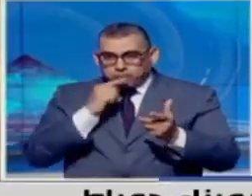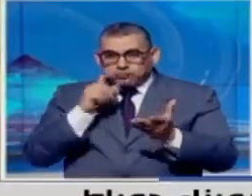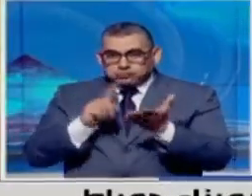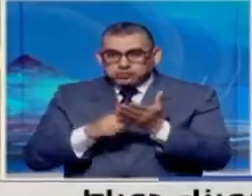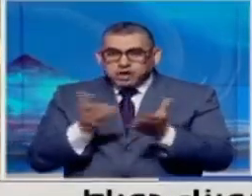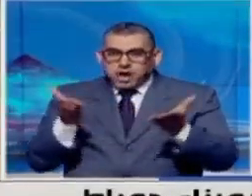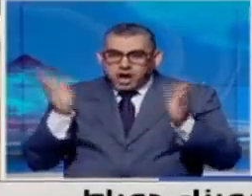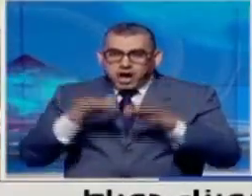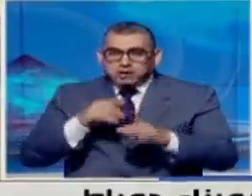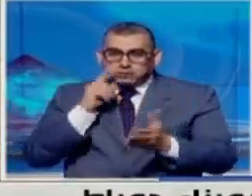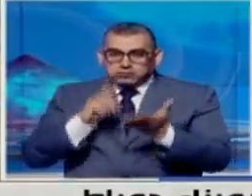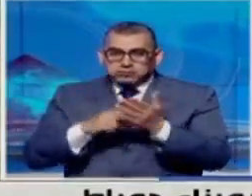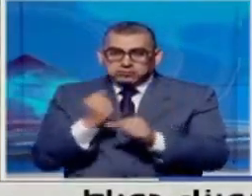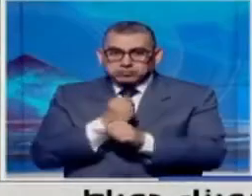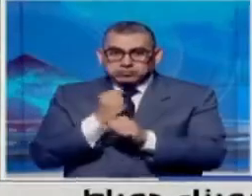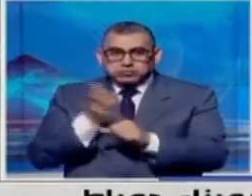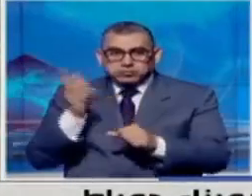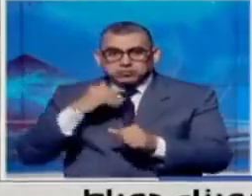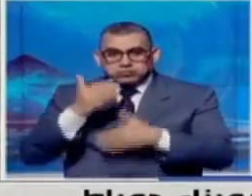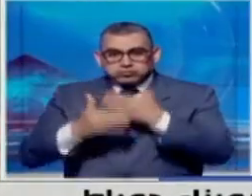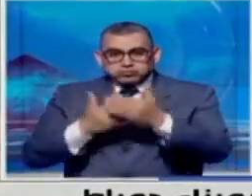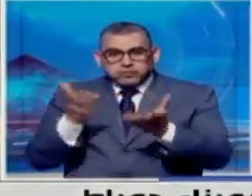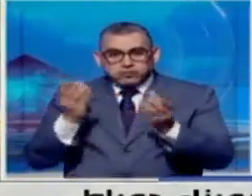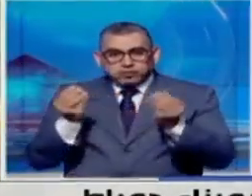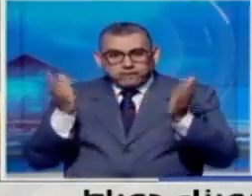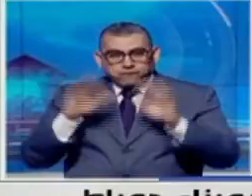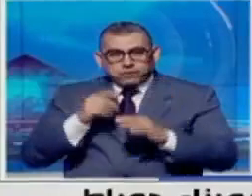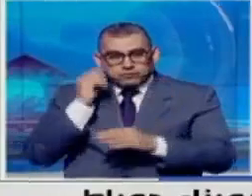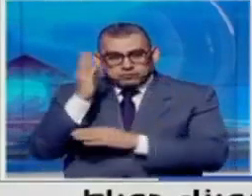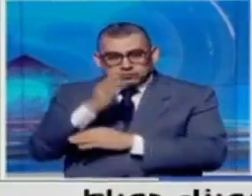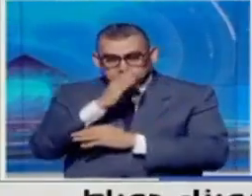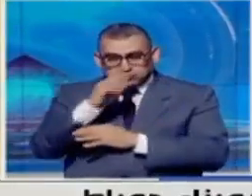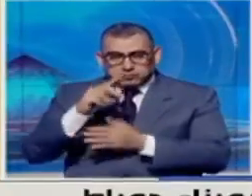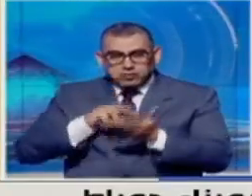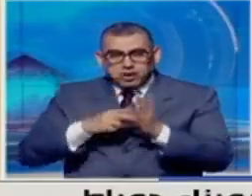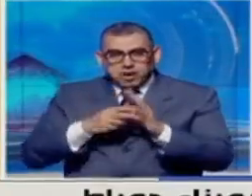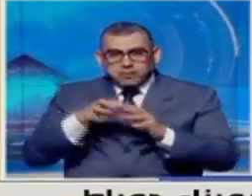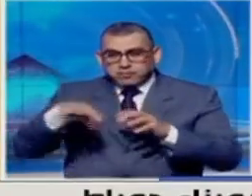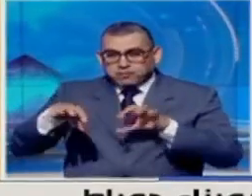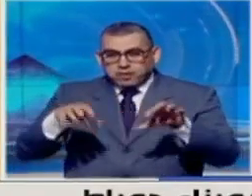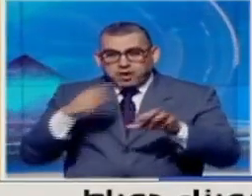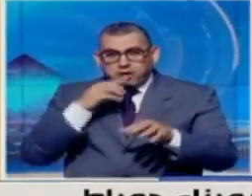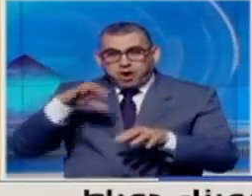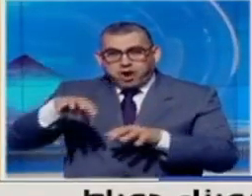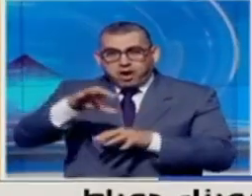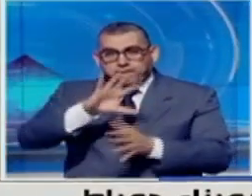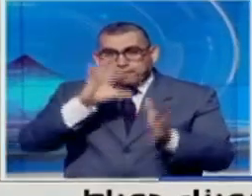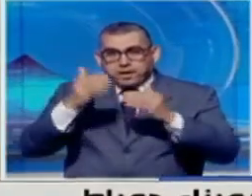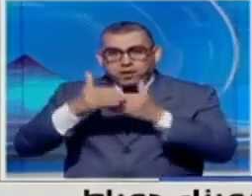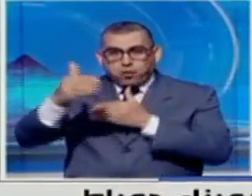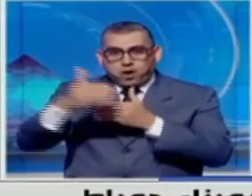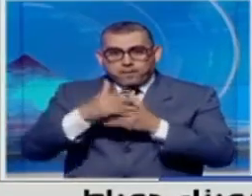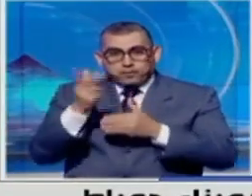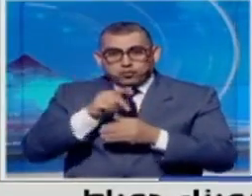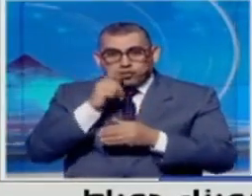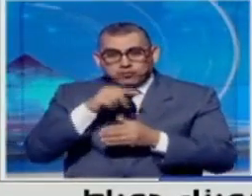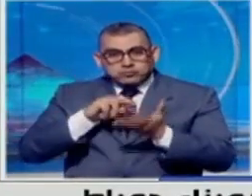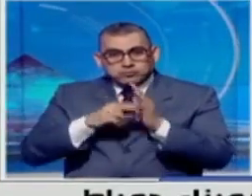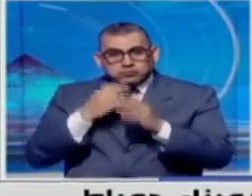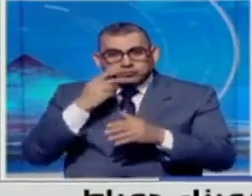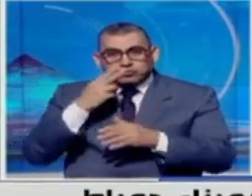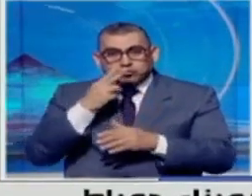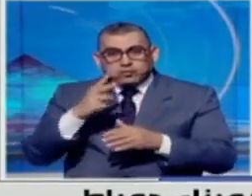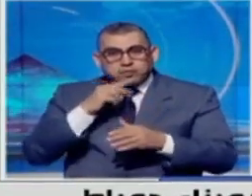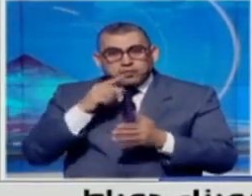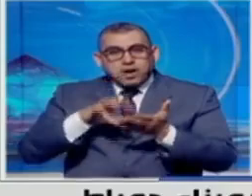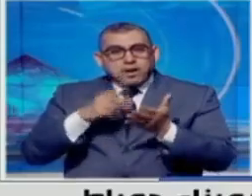الاكثر ينفذ وكثير الكثير يخطط له على المستويين القريب والبعيد احد جديد ما نعرض